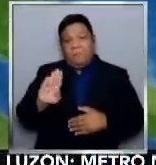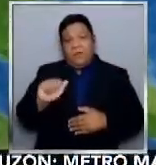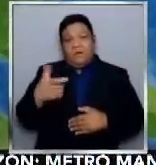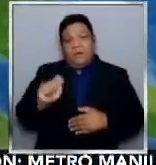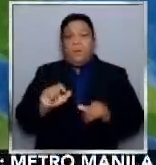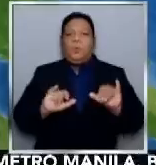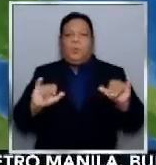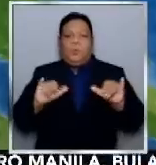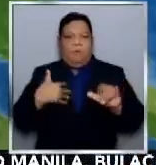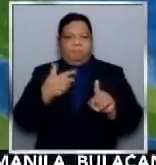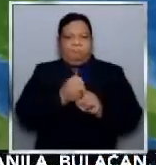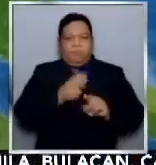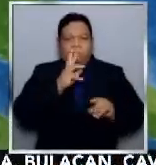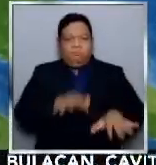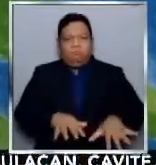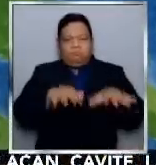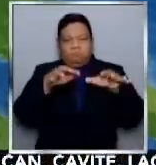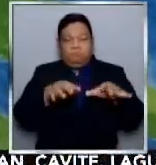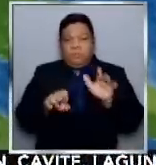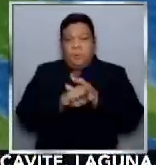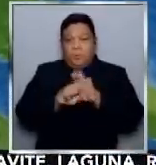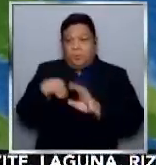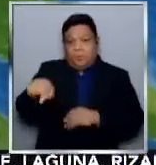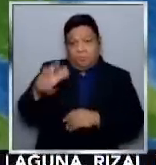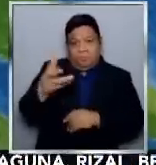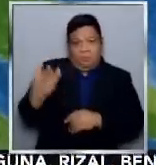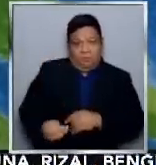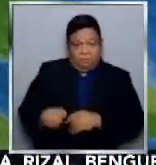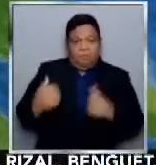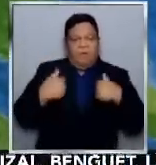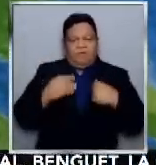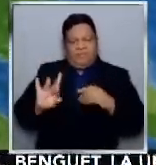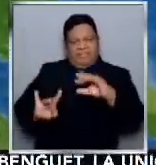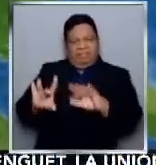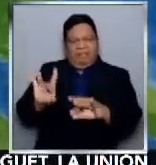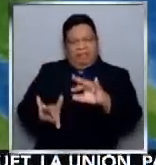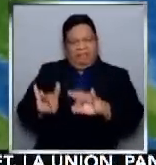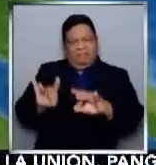sa Barangay Bolbok sa Batangas na balot pa rin ng makapal na putik. Ito raw ay iniwan ng